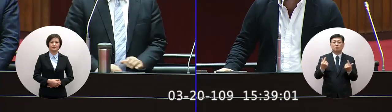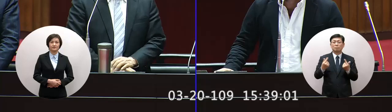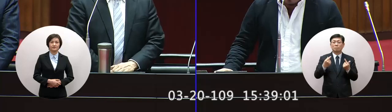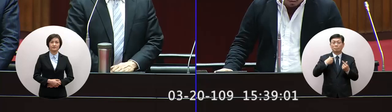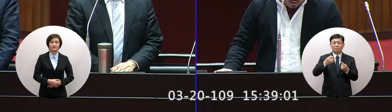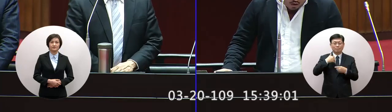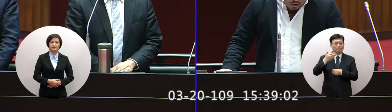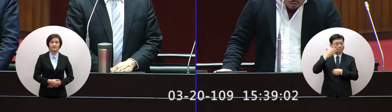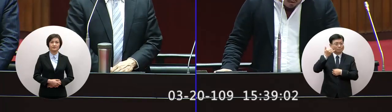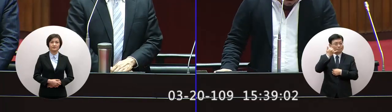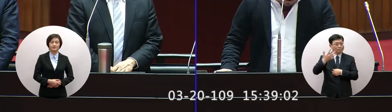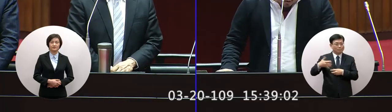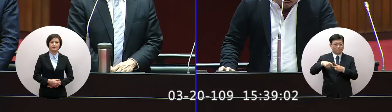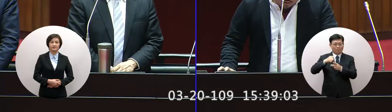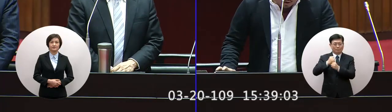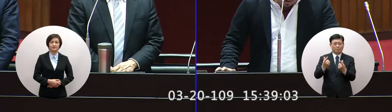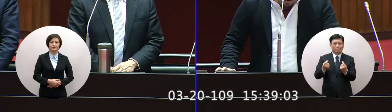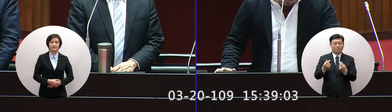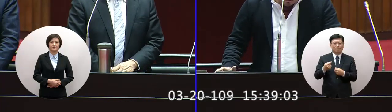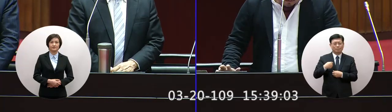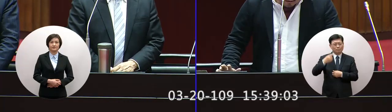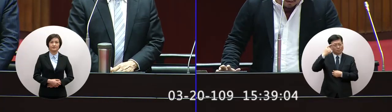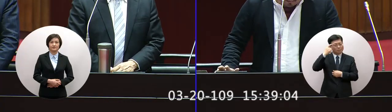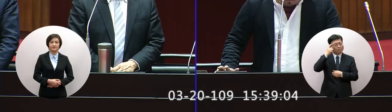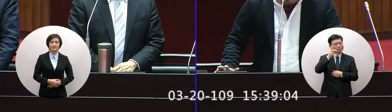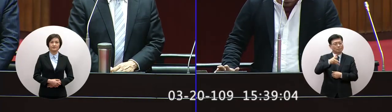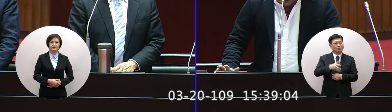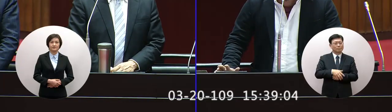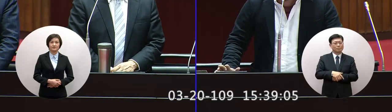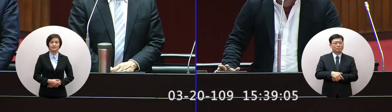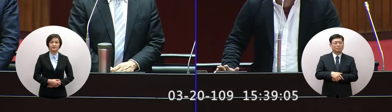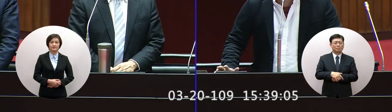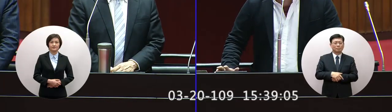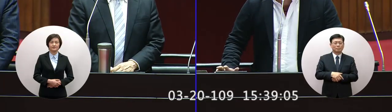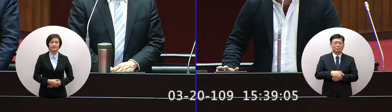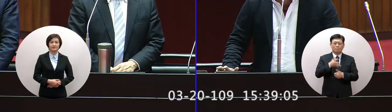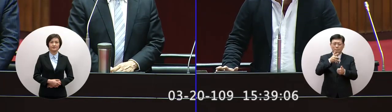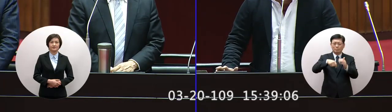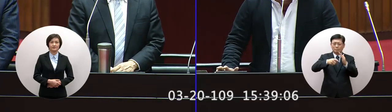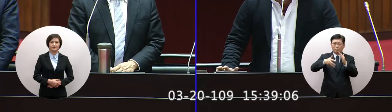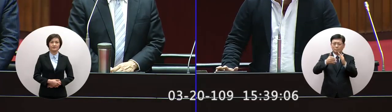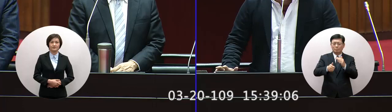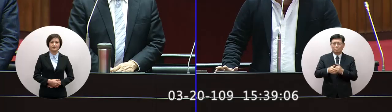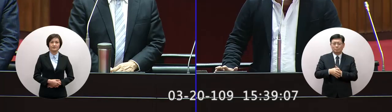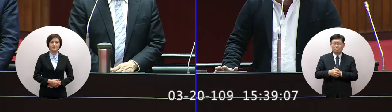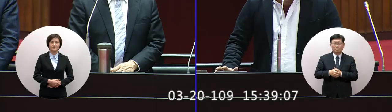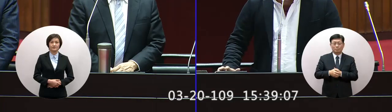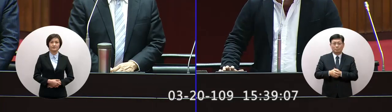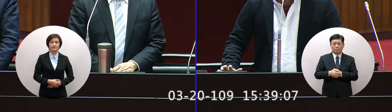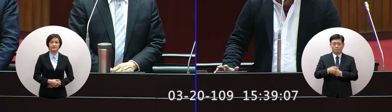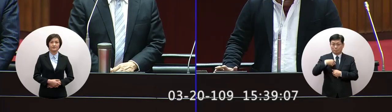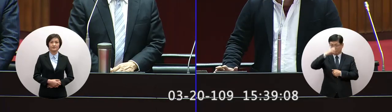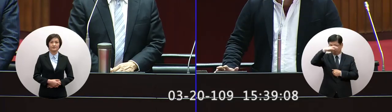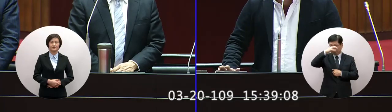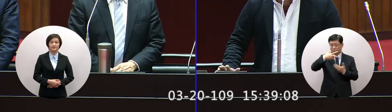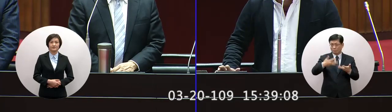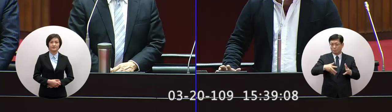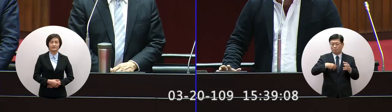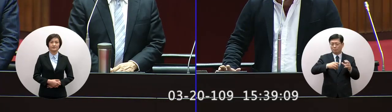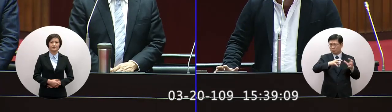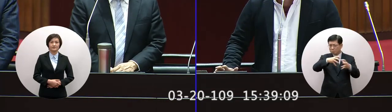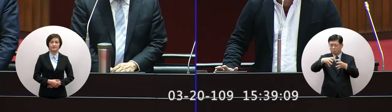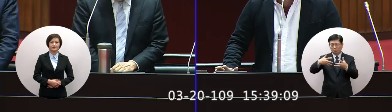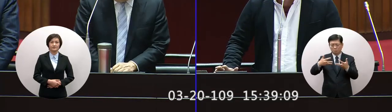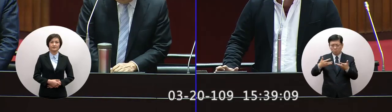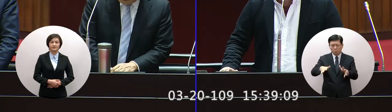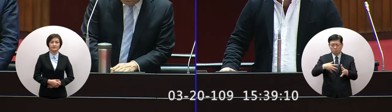括蓝海的工作。所以我其实想问这个，想问院长哦，我们其实看到在国际上面有